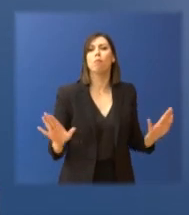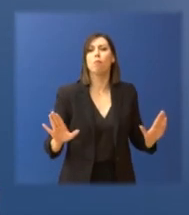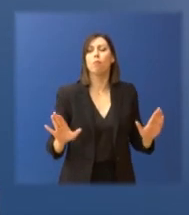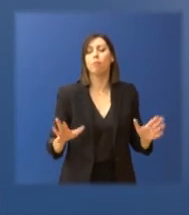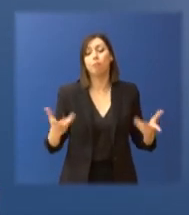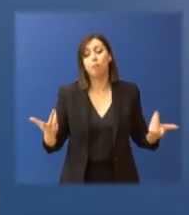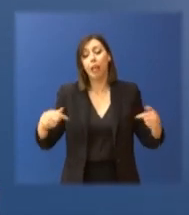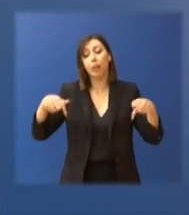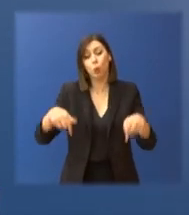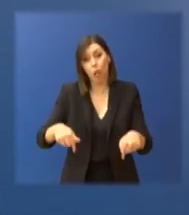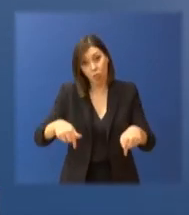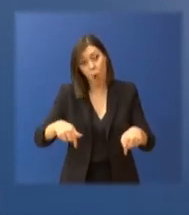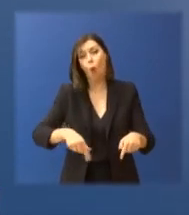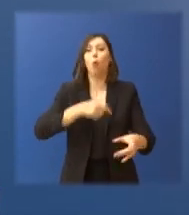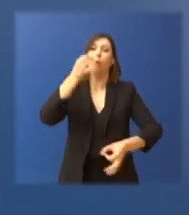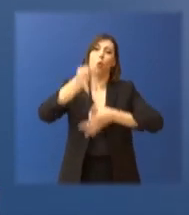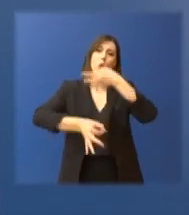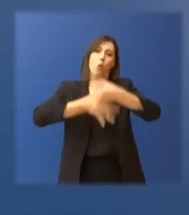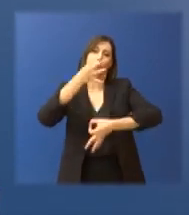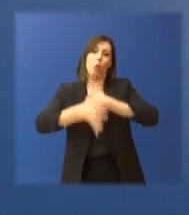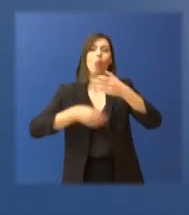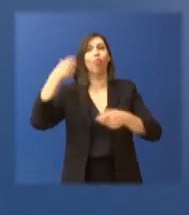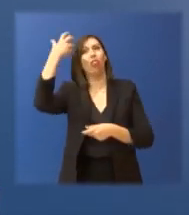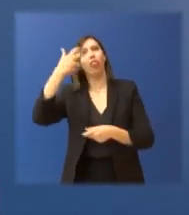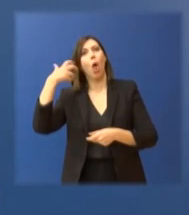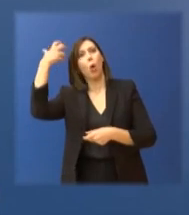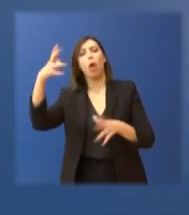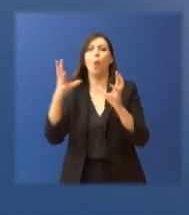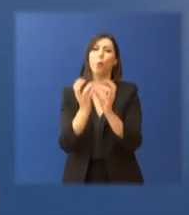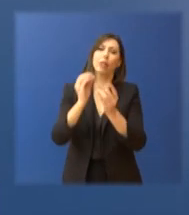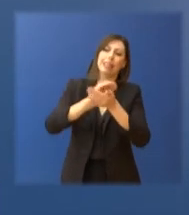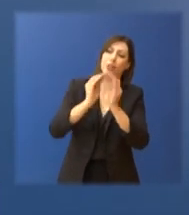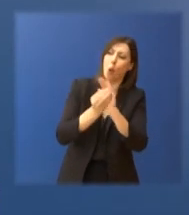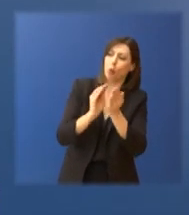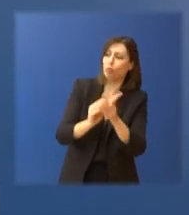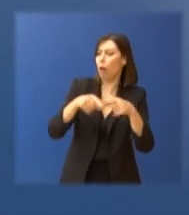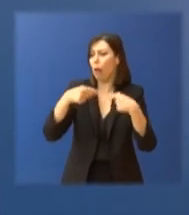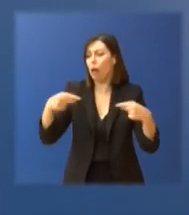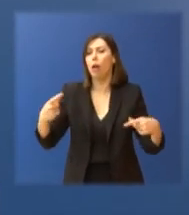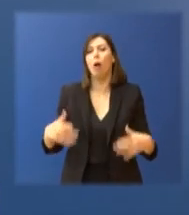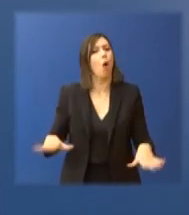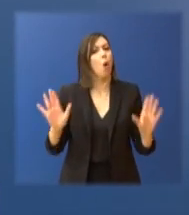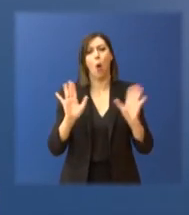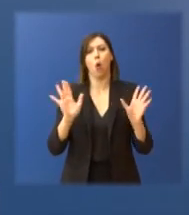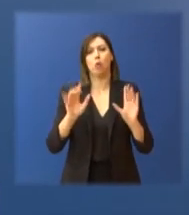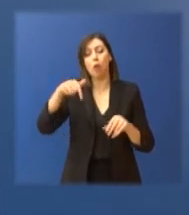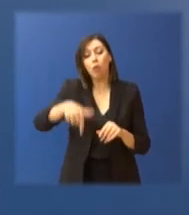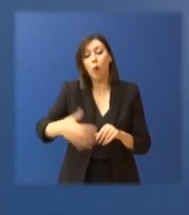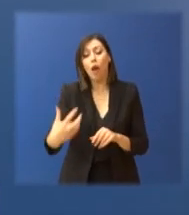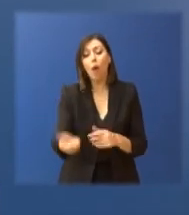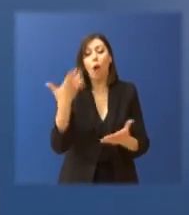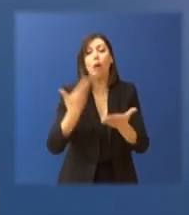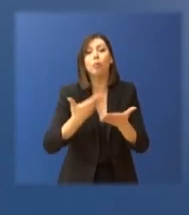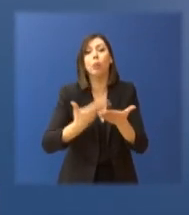μιλούμε ούτε με βάση εκτιμήσεις, ούτε στη βάση θεωριών συνωμοσίας, έχουμε ομόφωνη, αμετάκλητη δικαστική